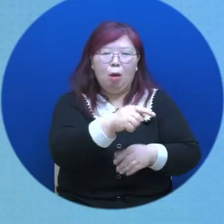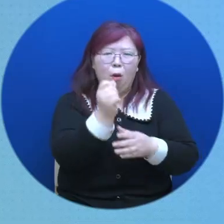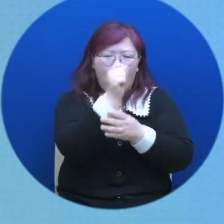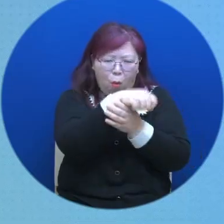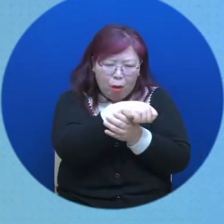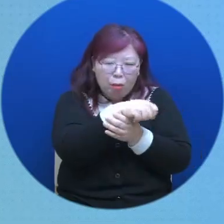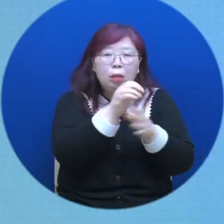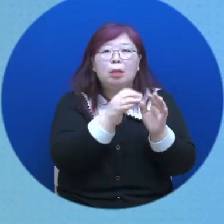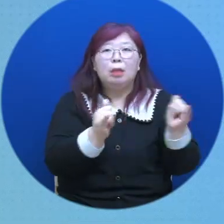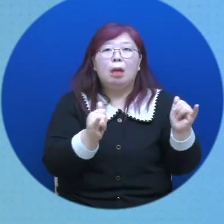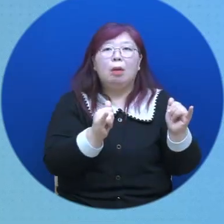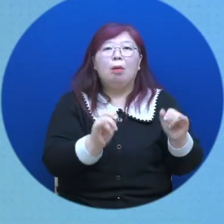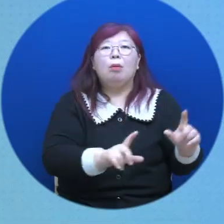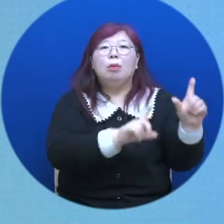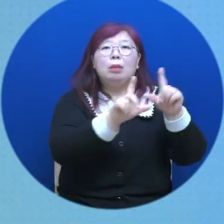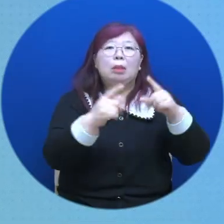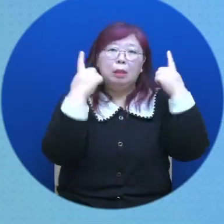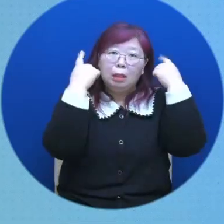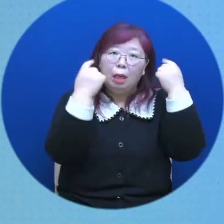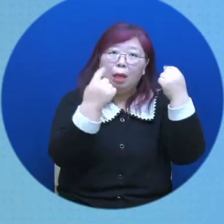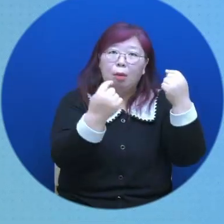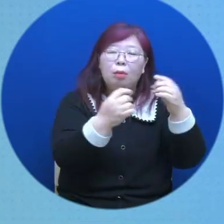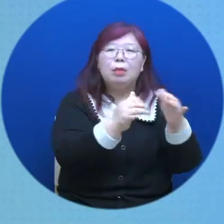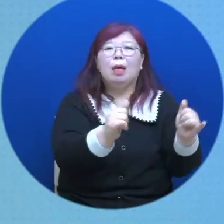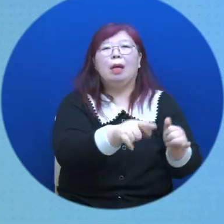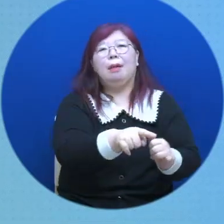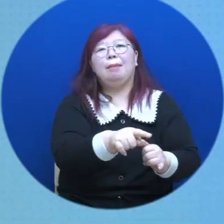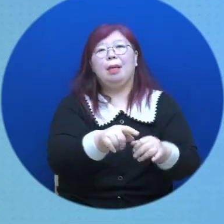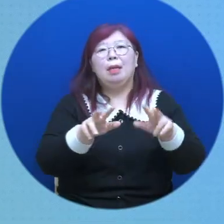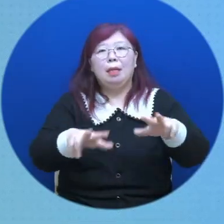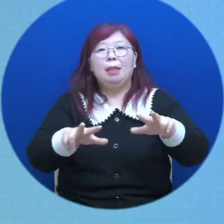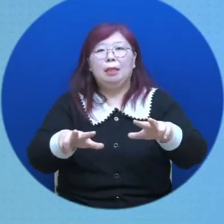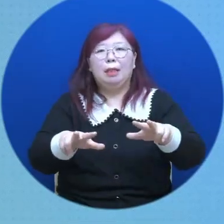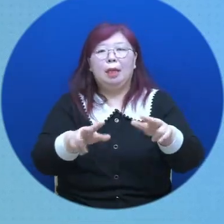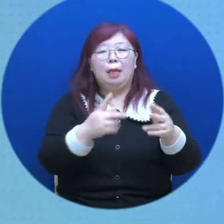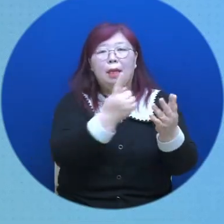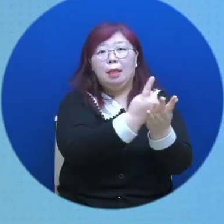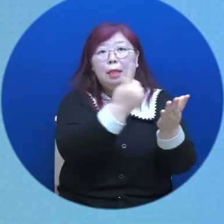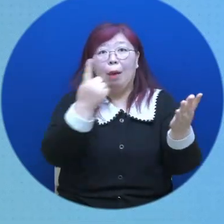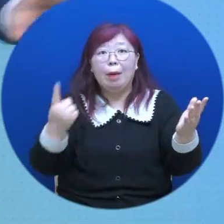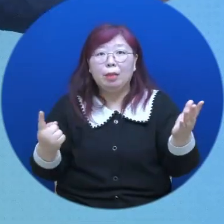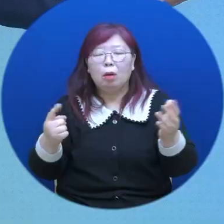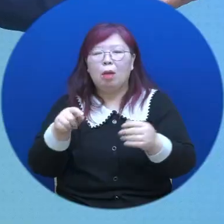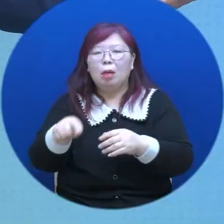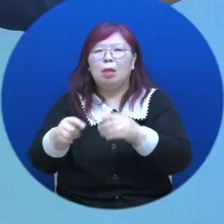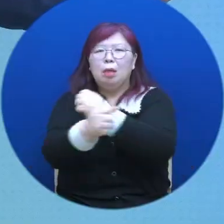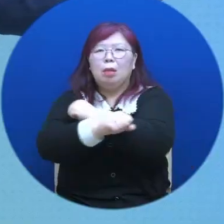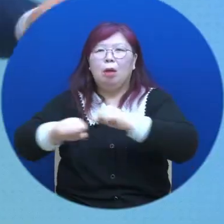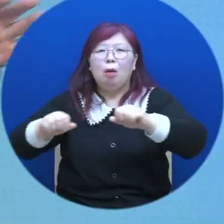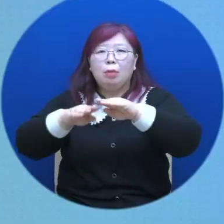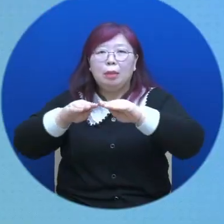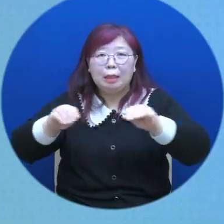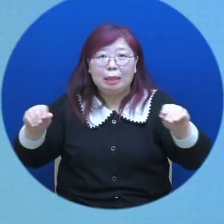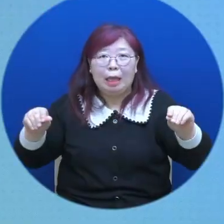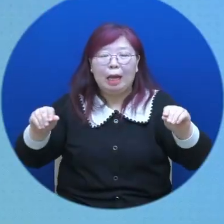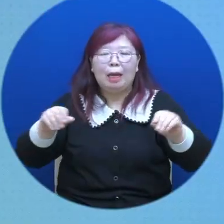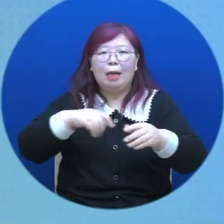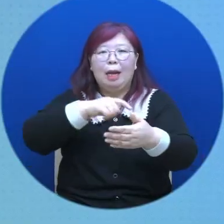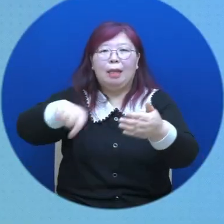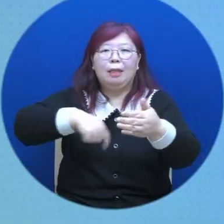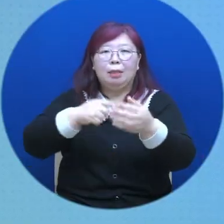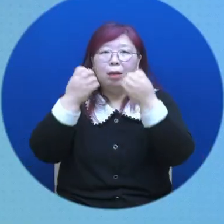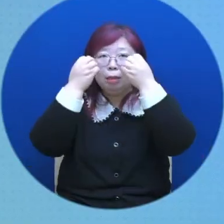머리 숙인 자로 살아왔던 그들인데 이제 나와서 광야의 그 모든 것을 끝내고